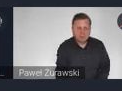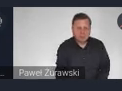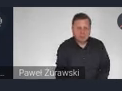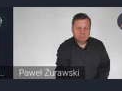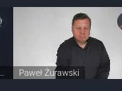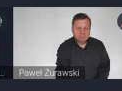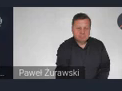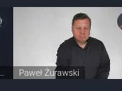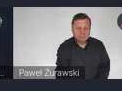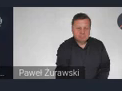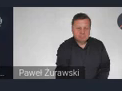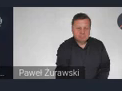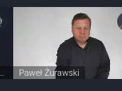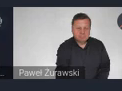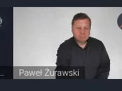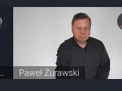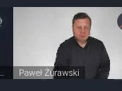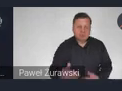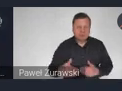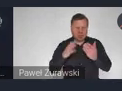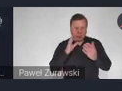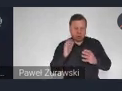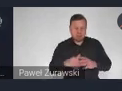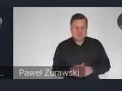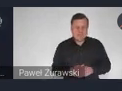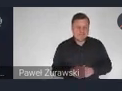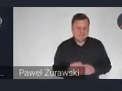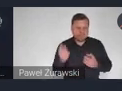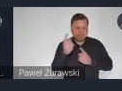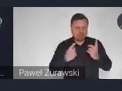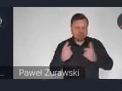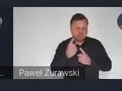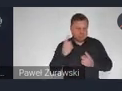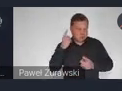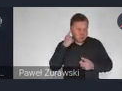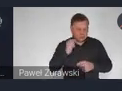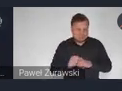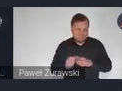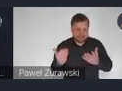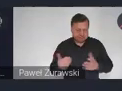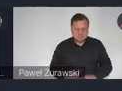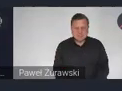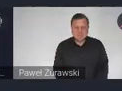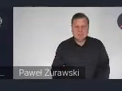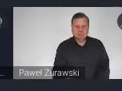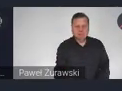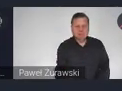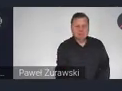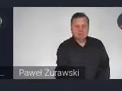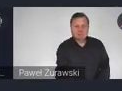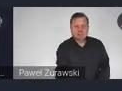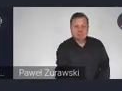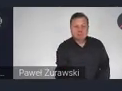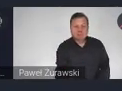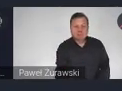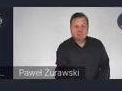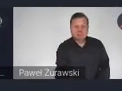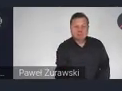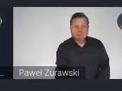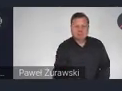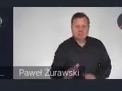dzień dobry Mam nadzieję że mnie słychać Bardzo prosiłabym o